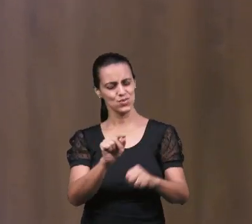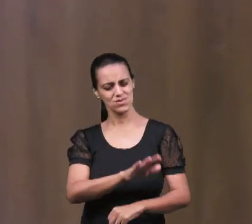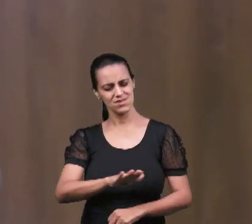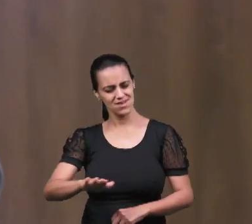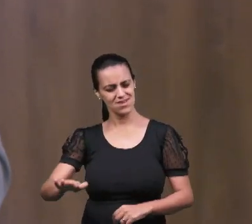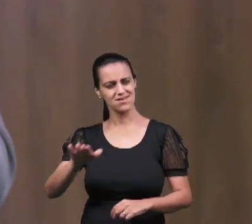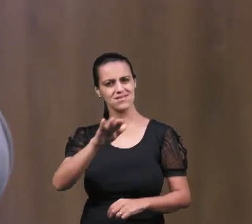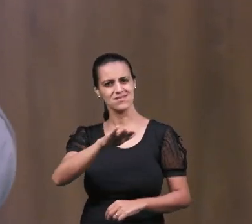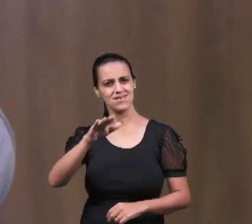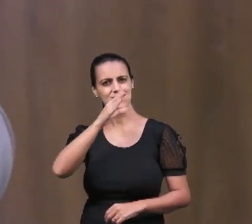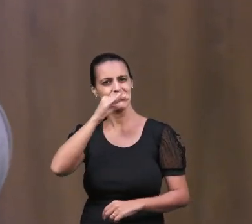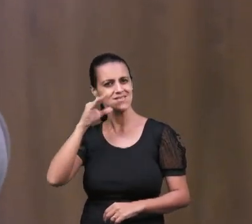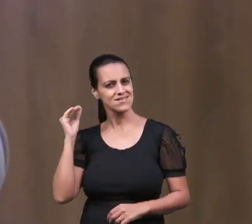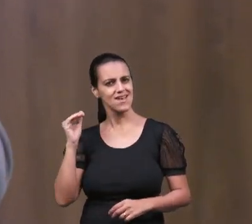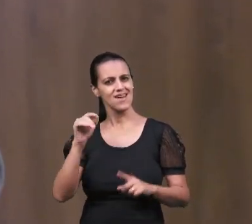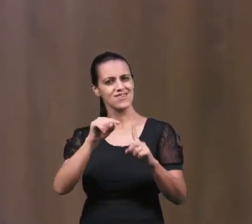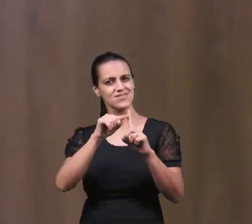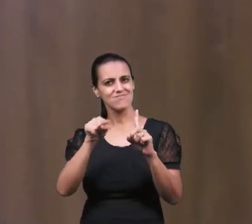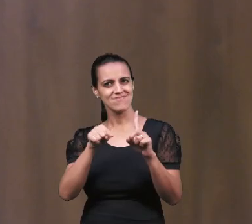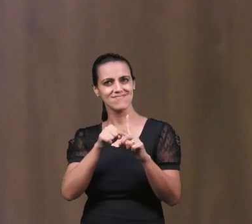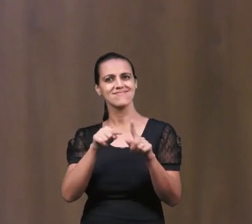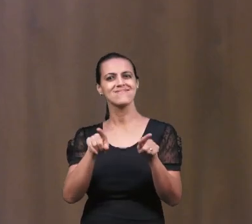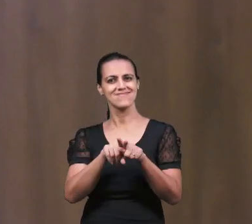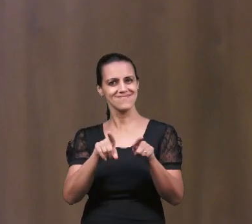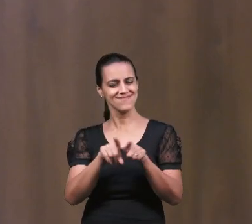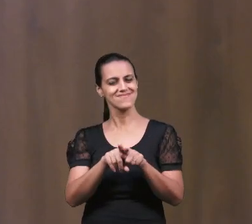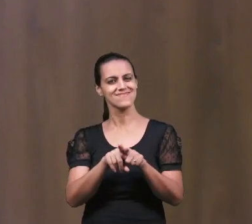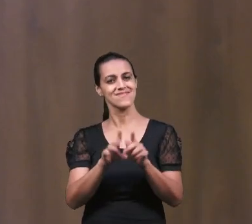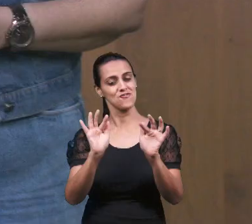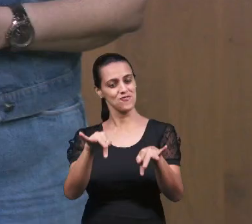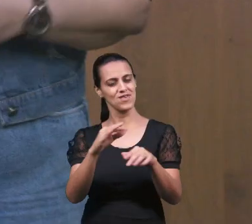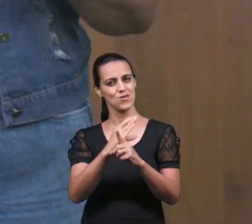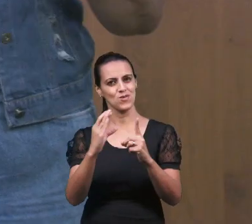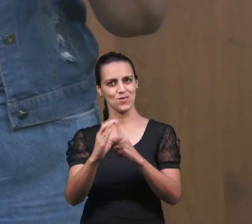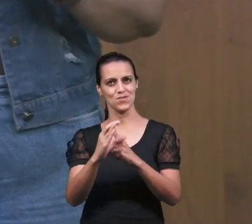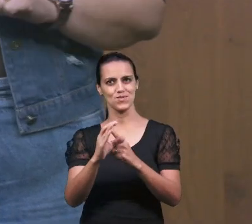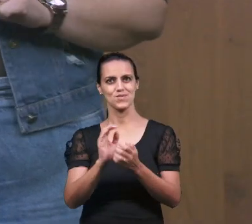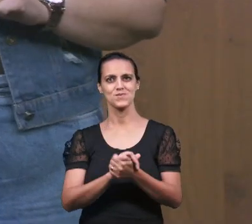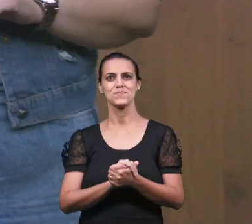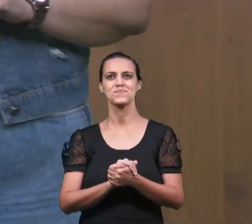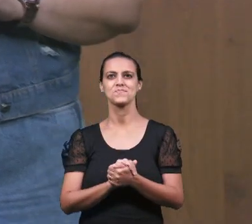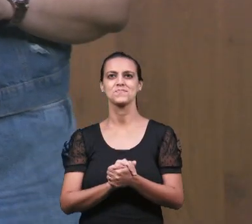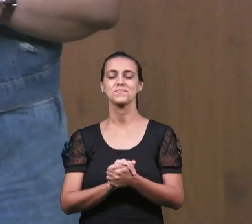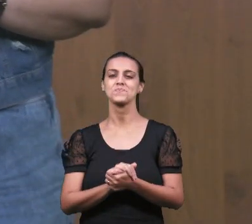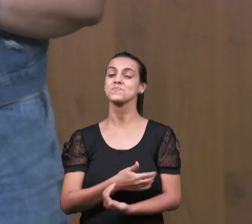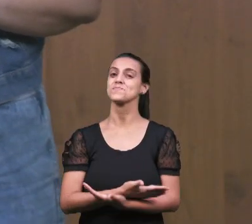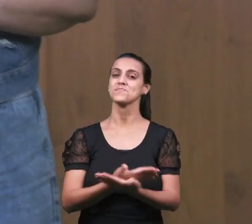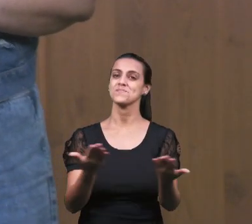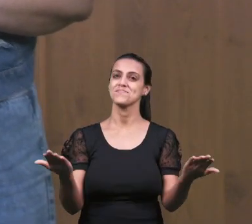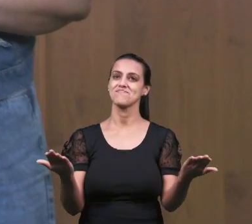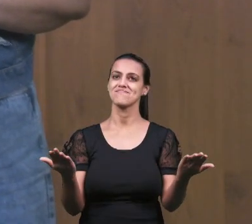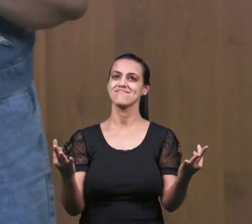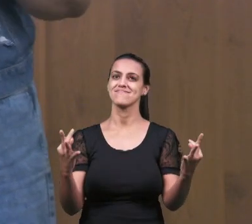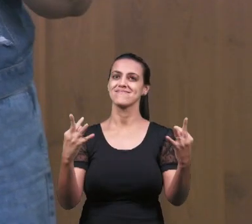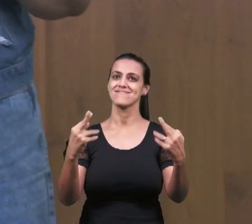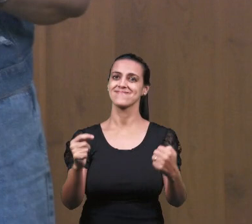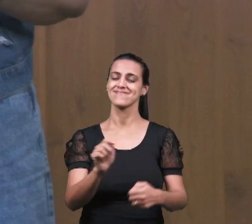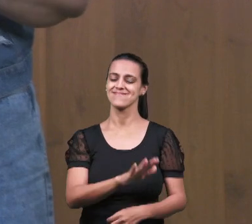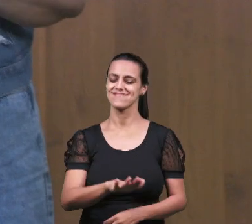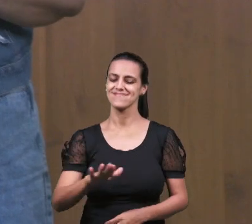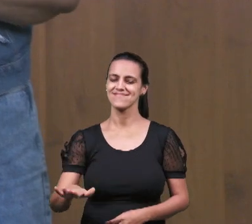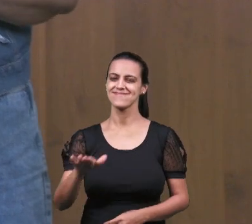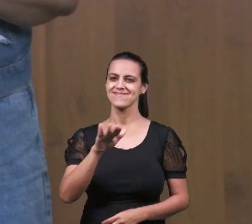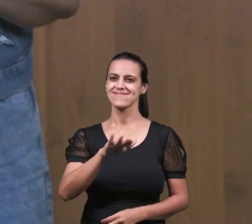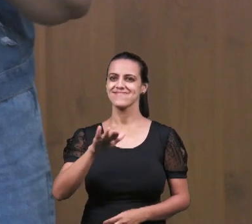aux enfants, l'étude de doctrine, l'étude de musique. Et après, on revient pour prier pour les enfants de matière,